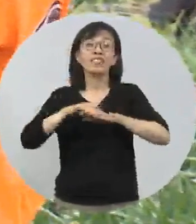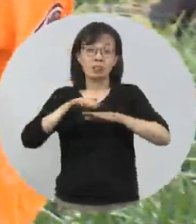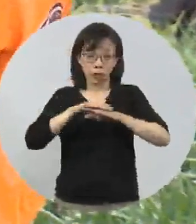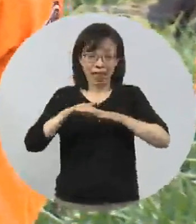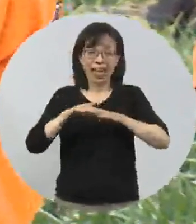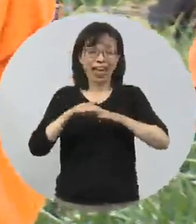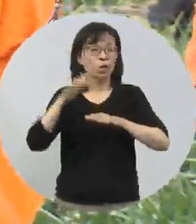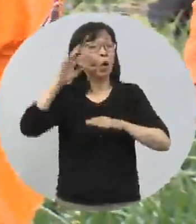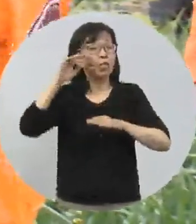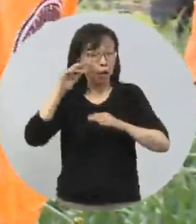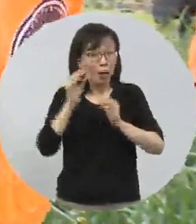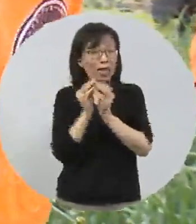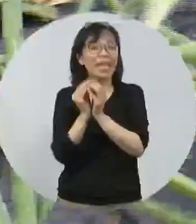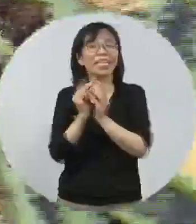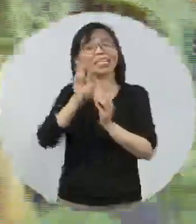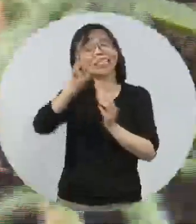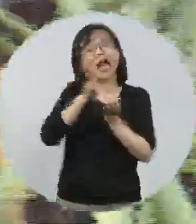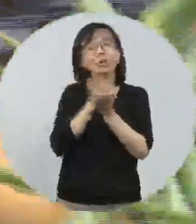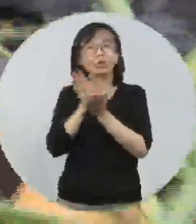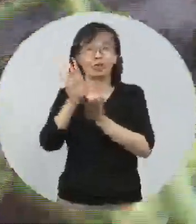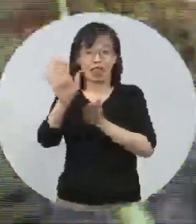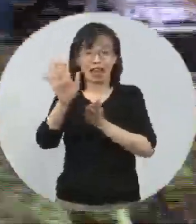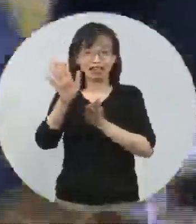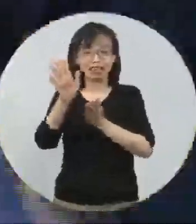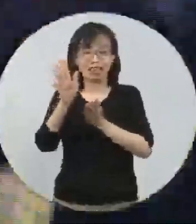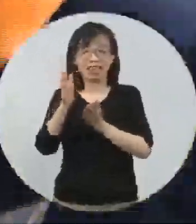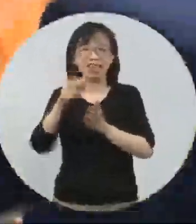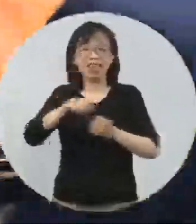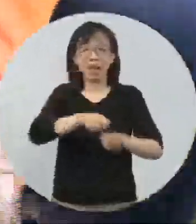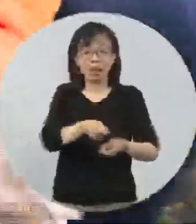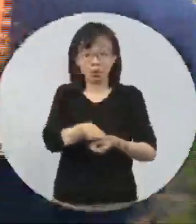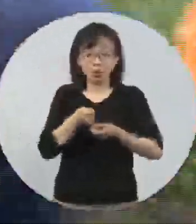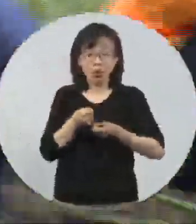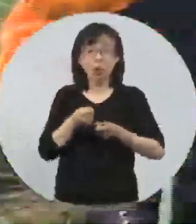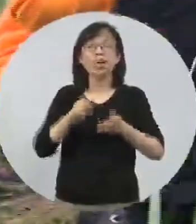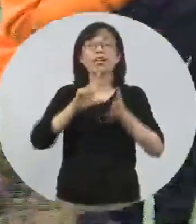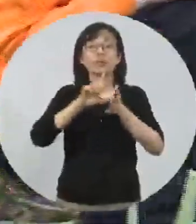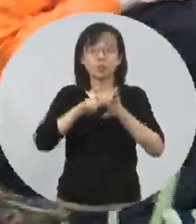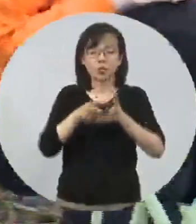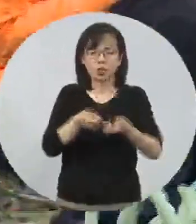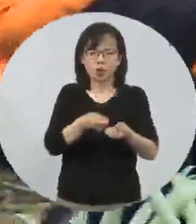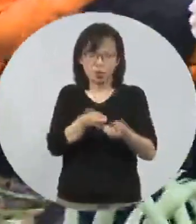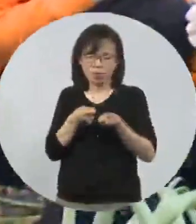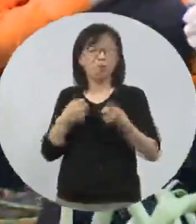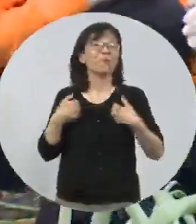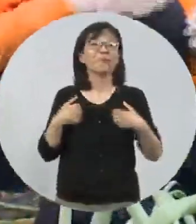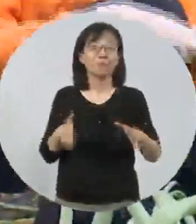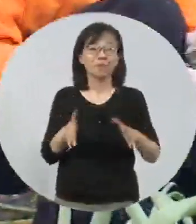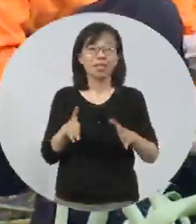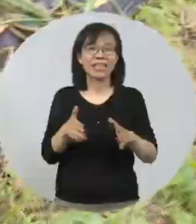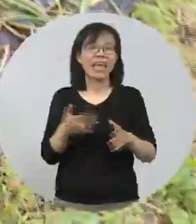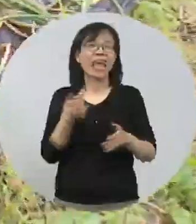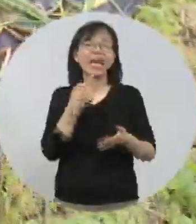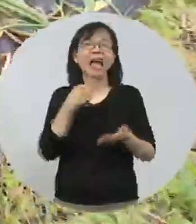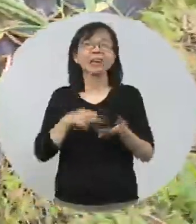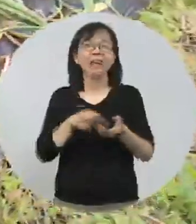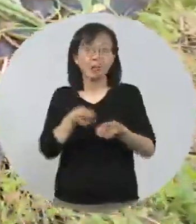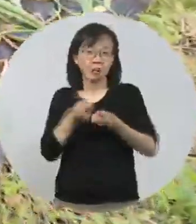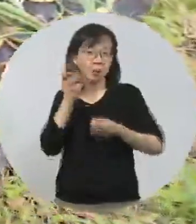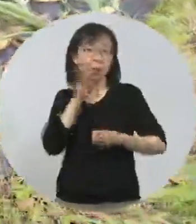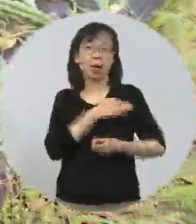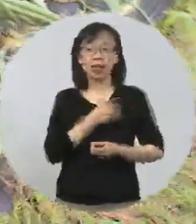が、3種類埋まってます。 収穫の際、玉ねぎは力を入れなくても簡単に抜けるんです。